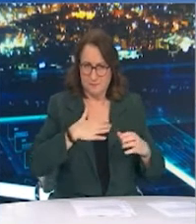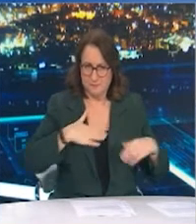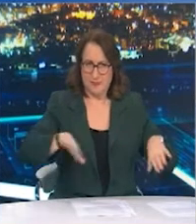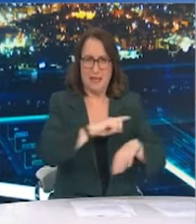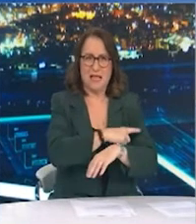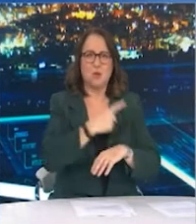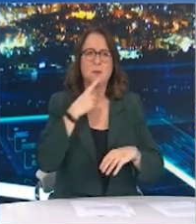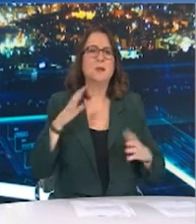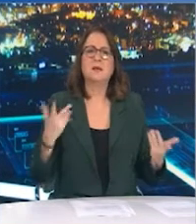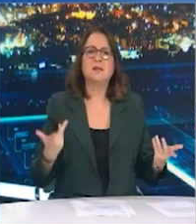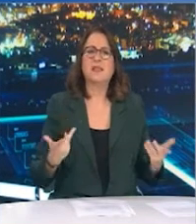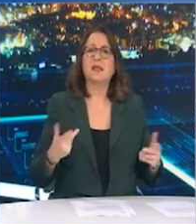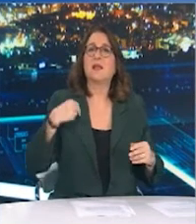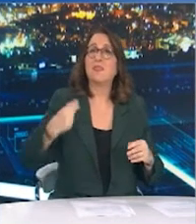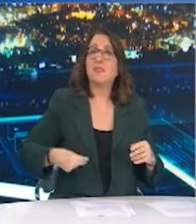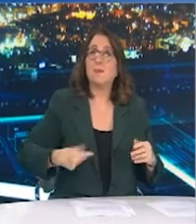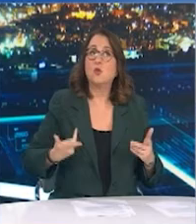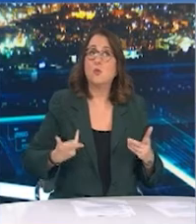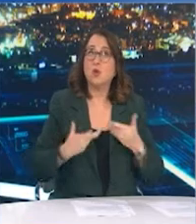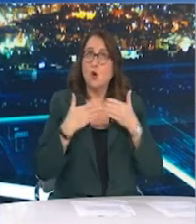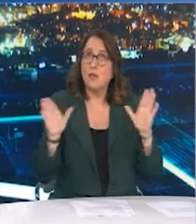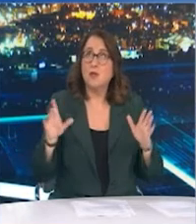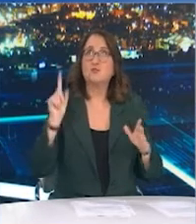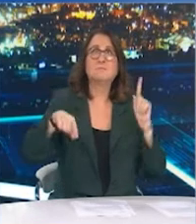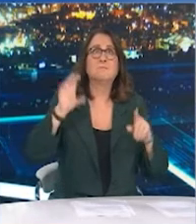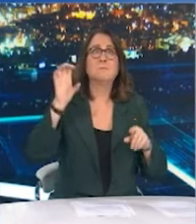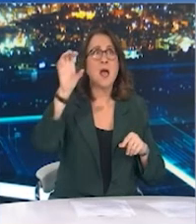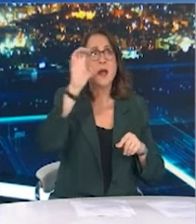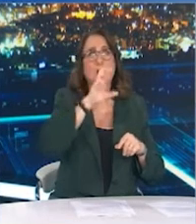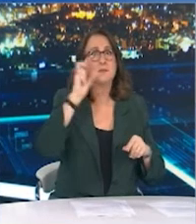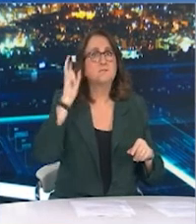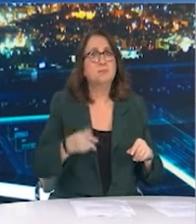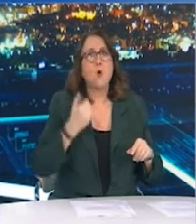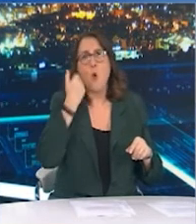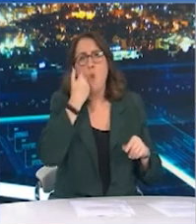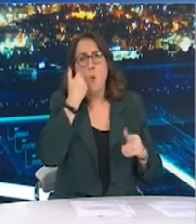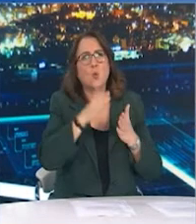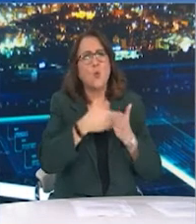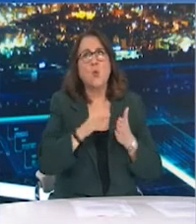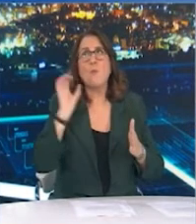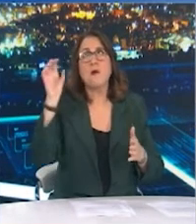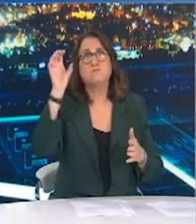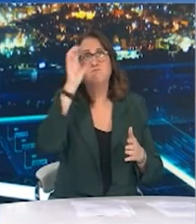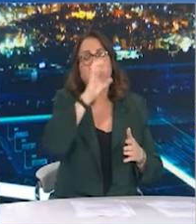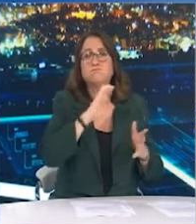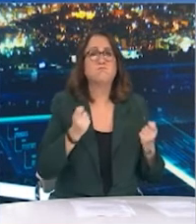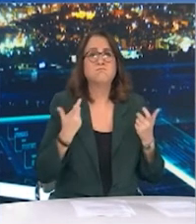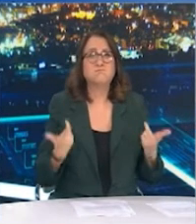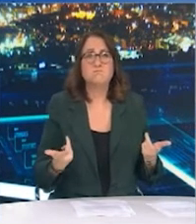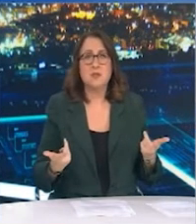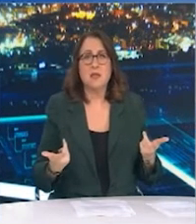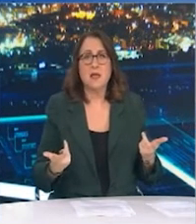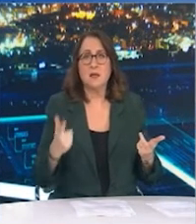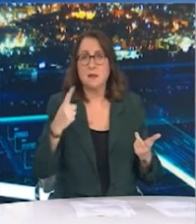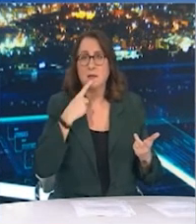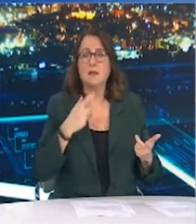να ξεκινήσει η λειτουργία των δημοτικών σχολείων και σε περιοχές με αυξημένο επιδημιολογικό φορτίο. Σε κάποιες από αυτές τις περιοχές, η αύξηση οφείλεται σε μια σειρά κρουσμάτων